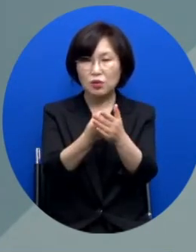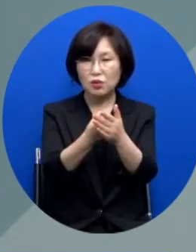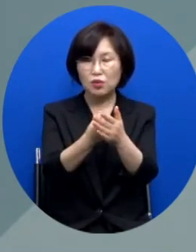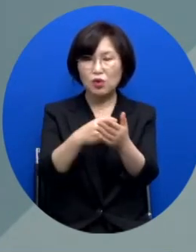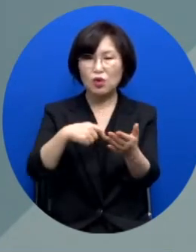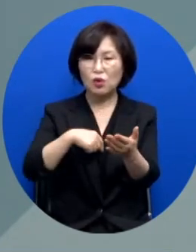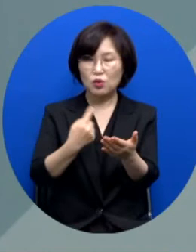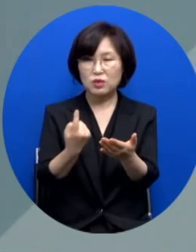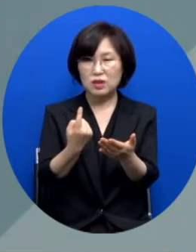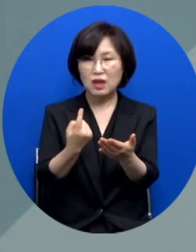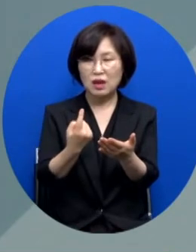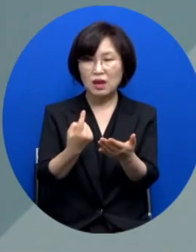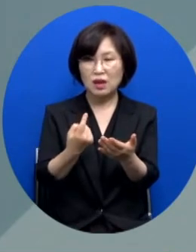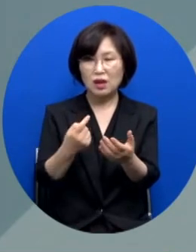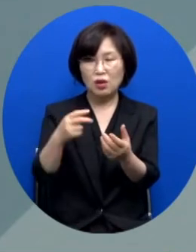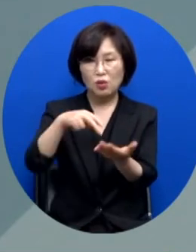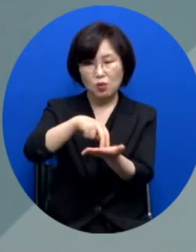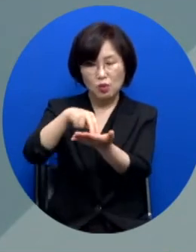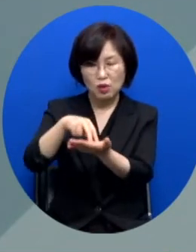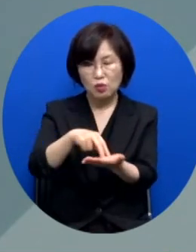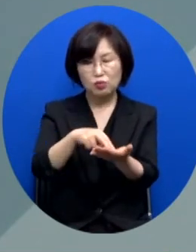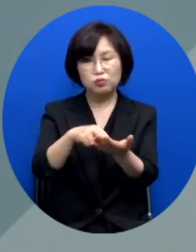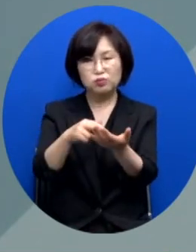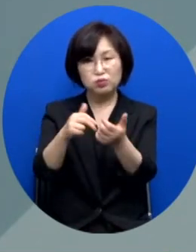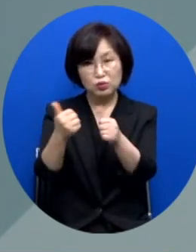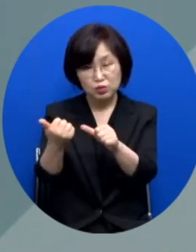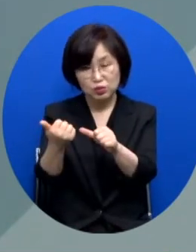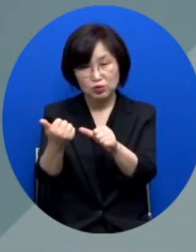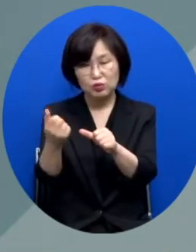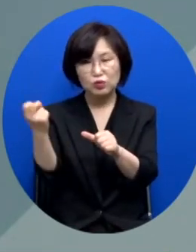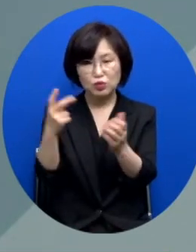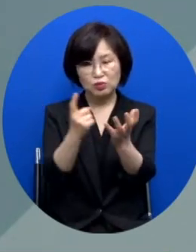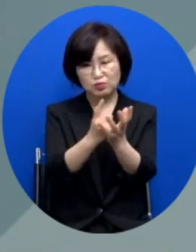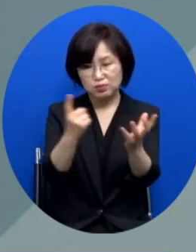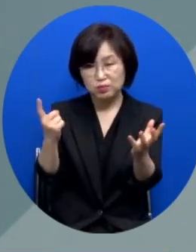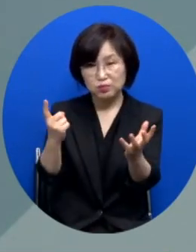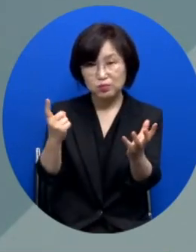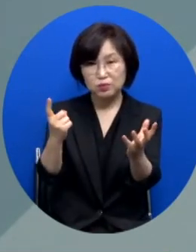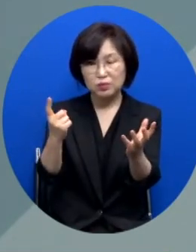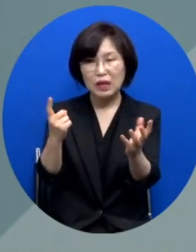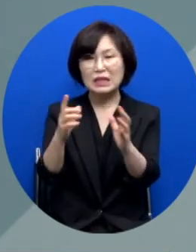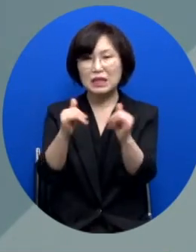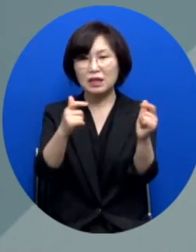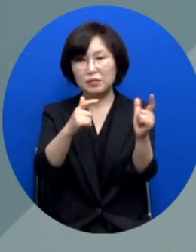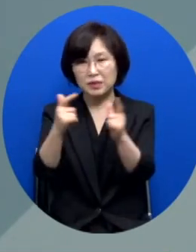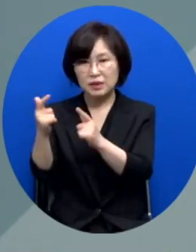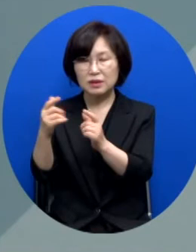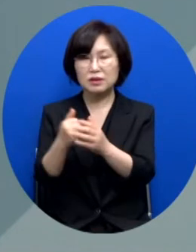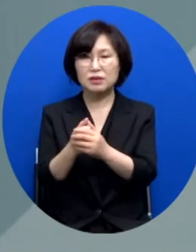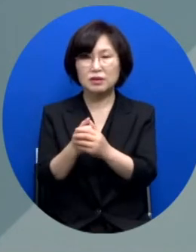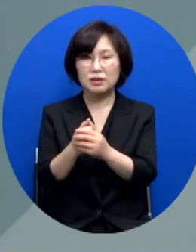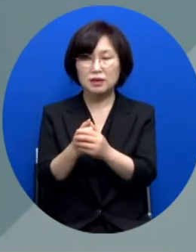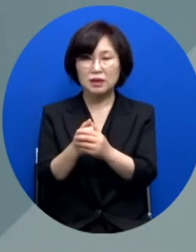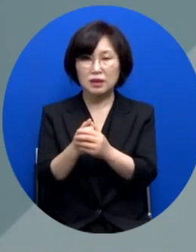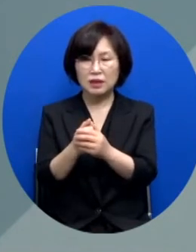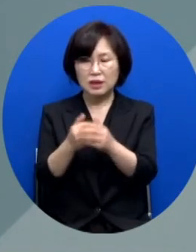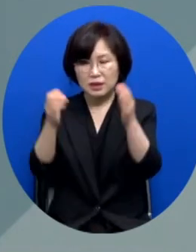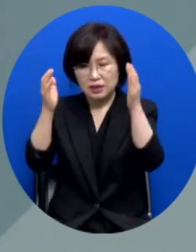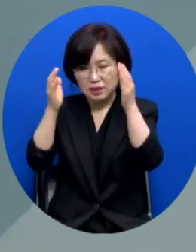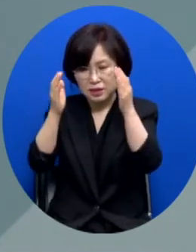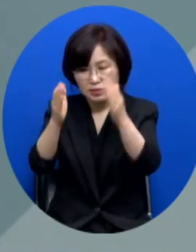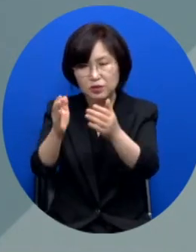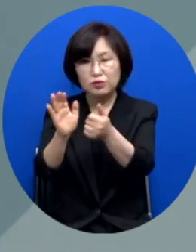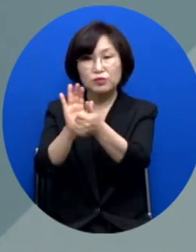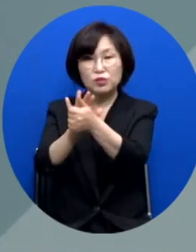고독사, 극단적 선택, 또 복지 사각지대에 처한 자들을 어느 교회보다도 중점